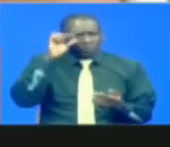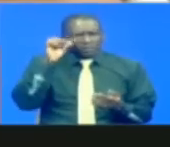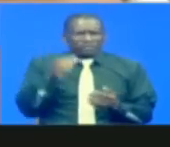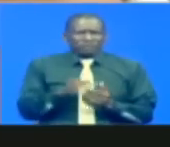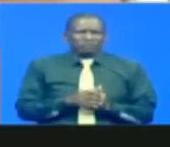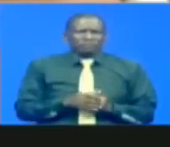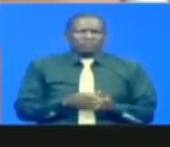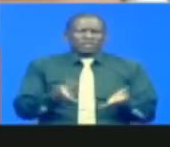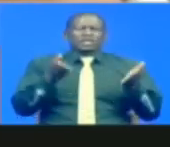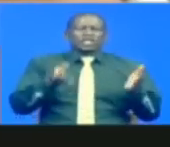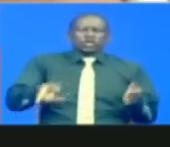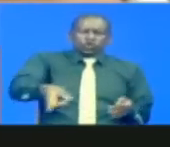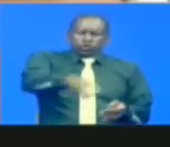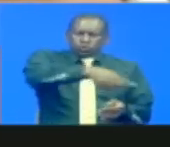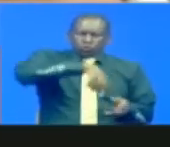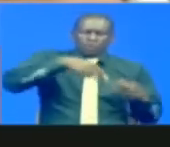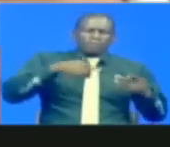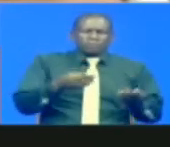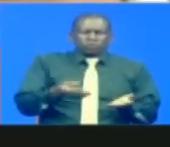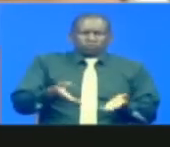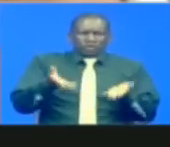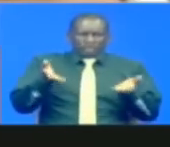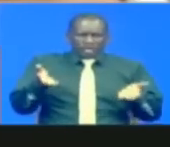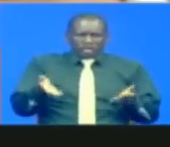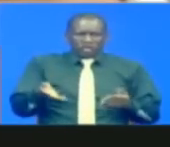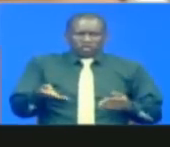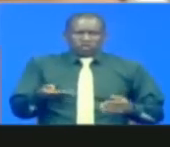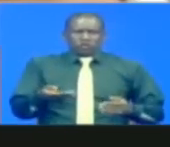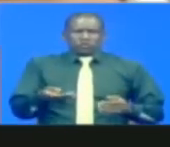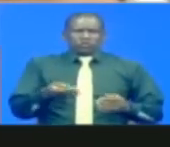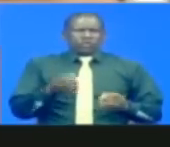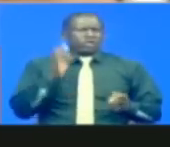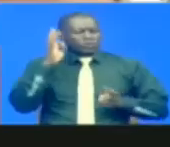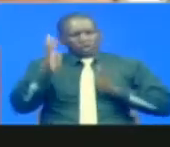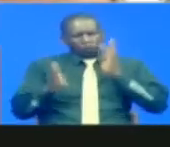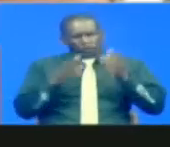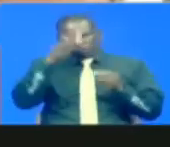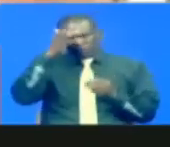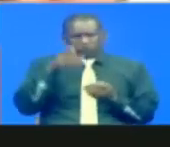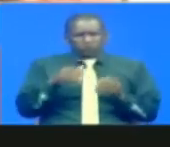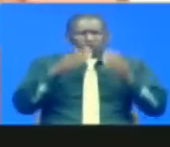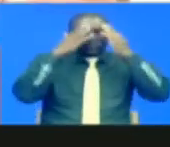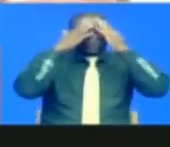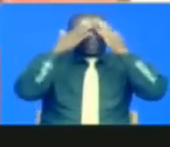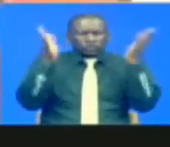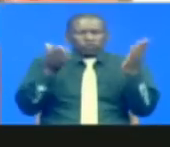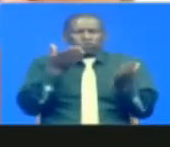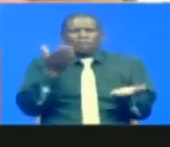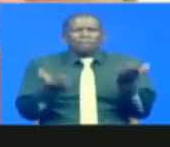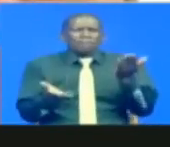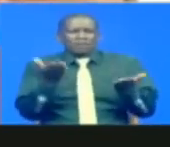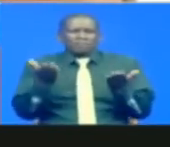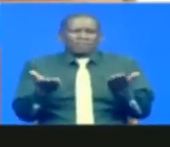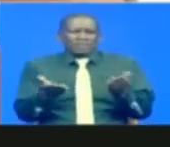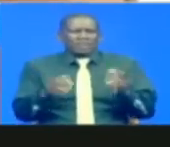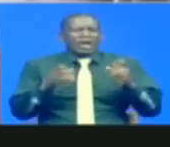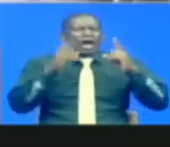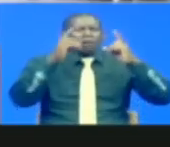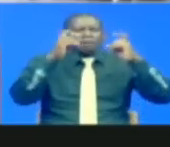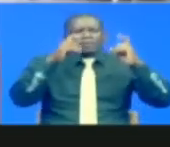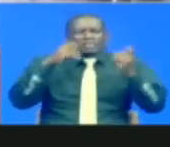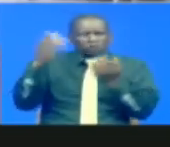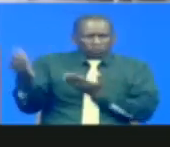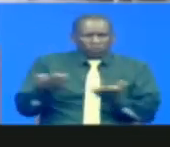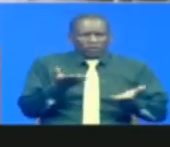Na sisi pia wenye tumebaki nyuma, tumebaki tukiwa na wasiwasi kwa sababu hatujui labda picha zetu zililetwa.